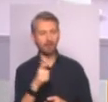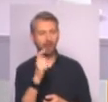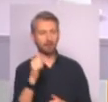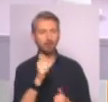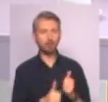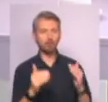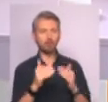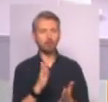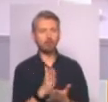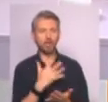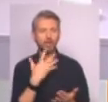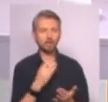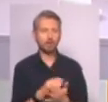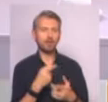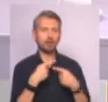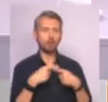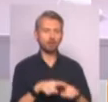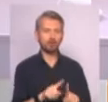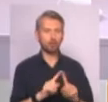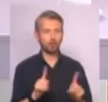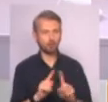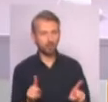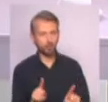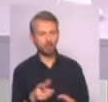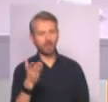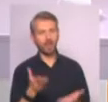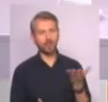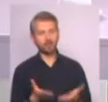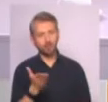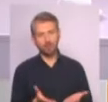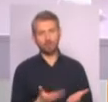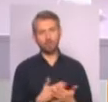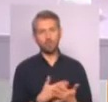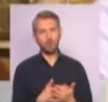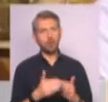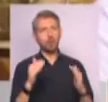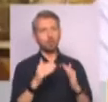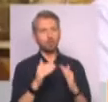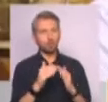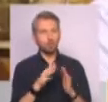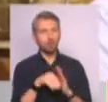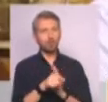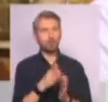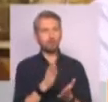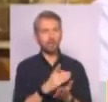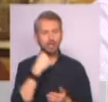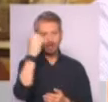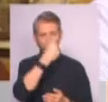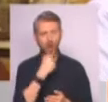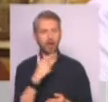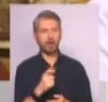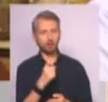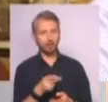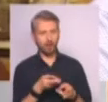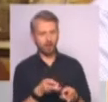будинок має свої технологічні особливості. Якщо умовно будинок є, в ньому є індивідуальна газова котельня,